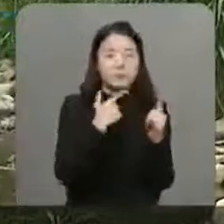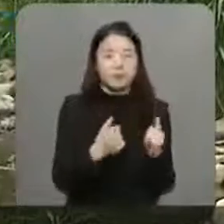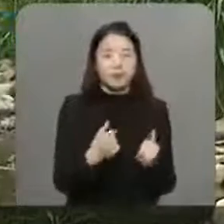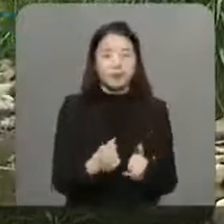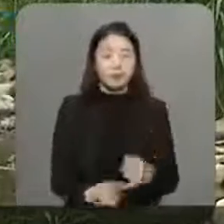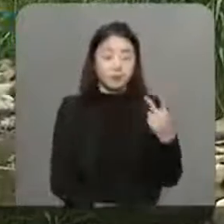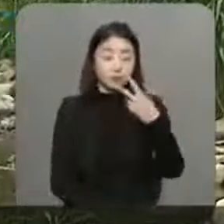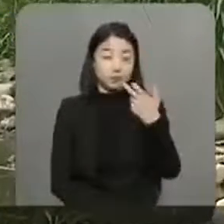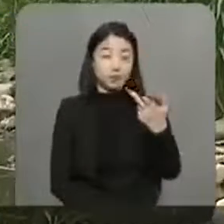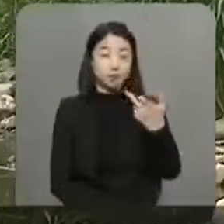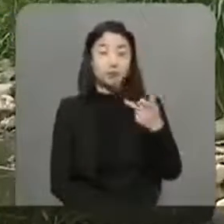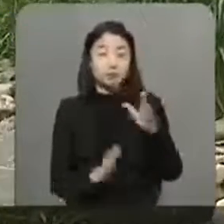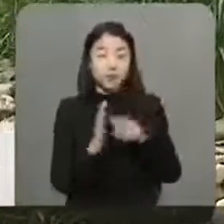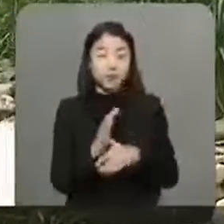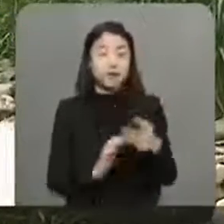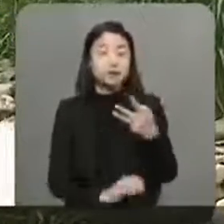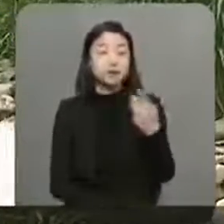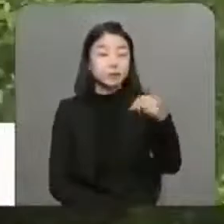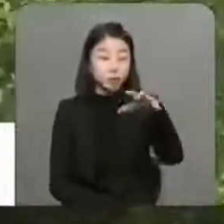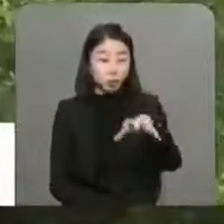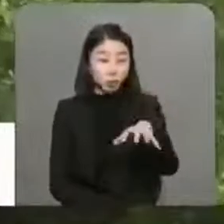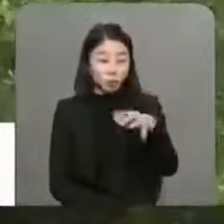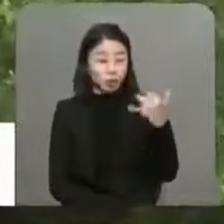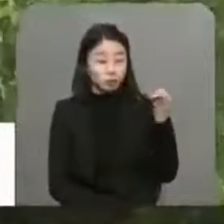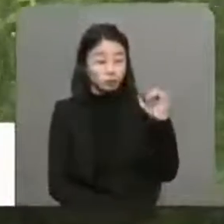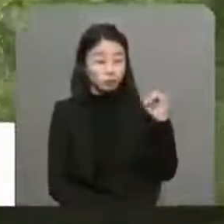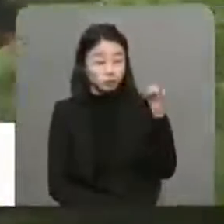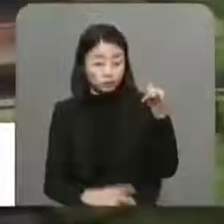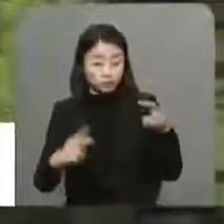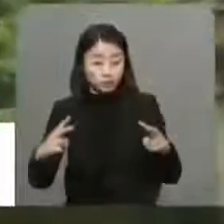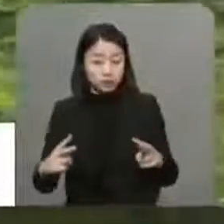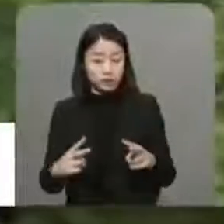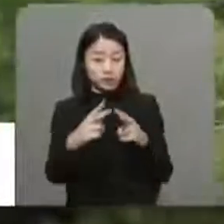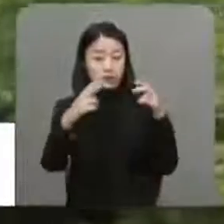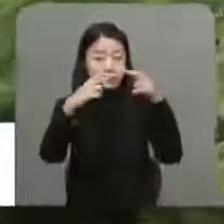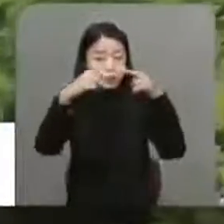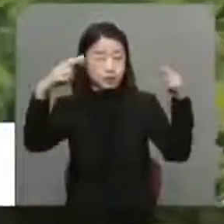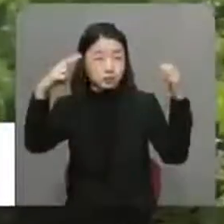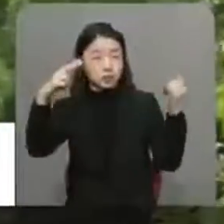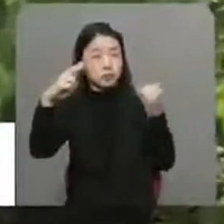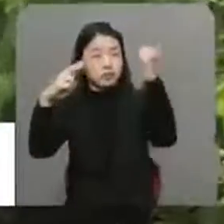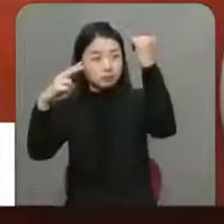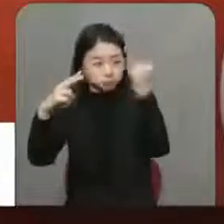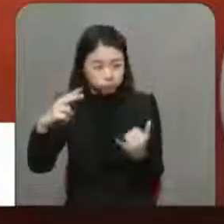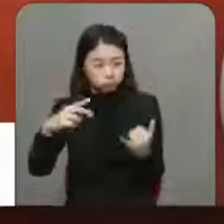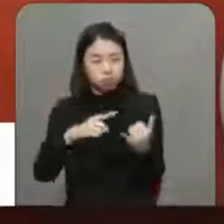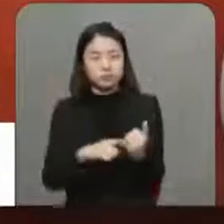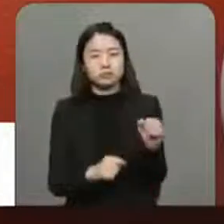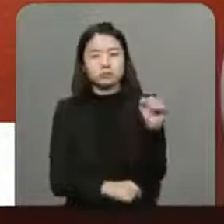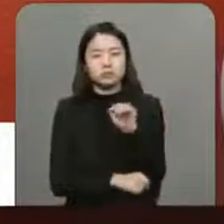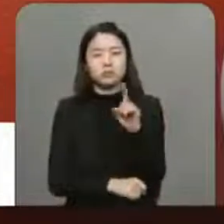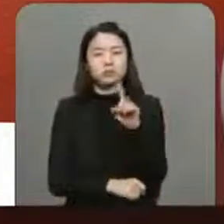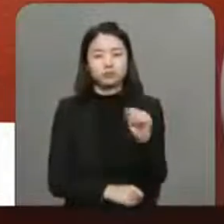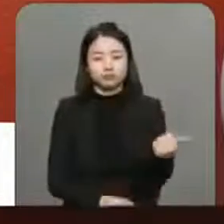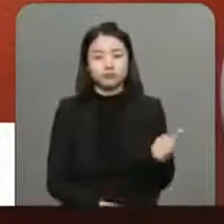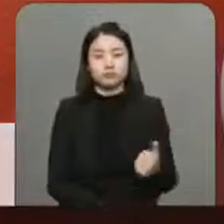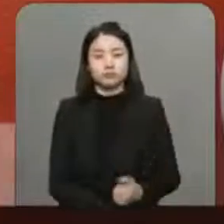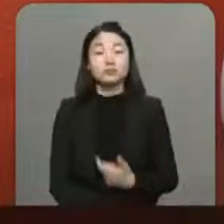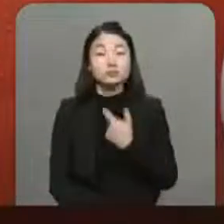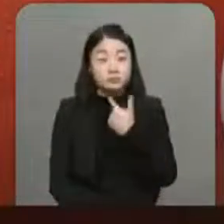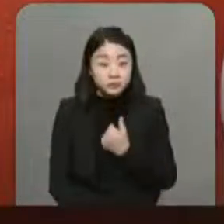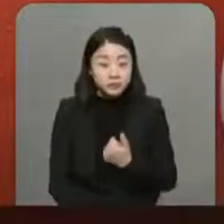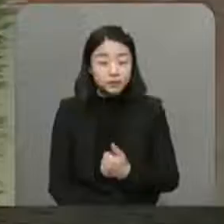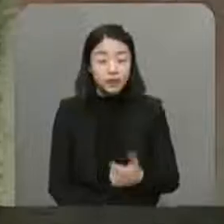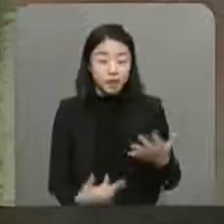2017년 강원도 삼척에서 지나 헬기가 송전선 에 걸려 불 시작하면서 정비사 1명이 숨졌습니다 이런